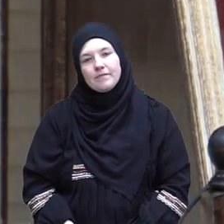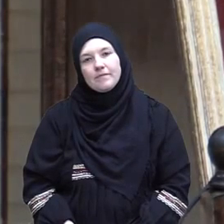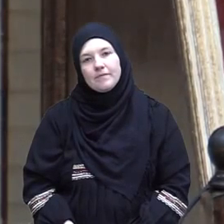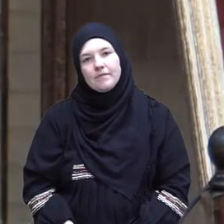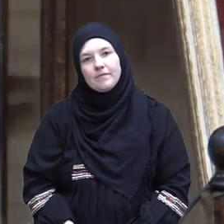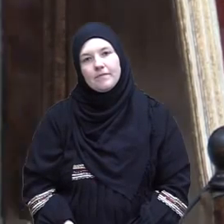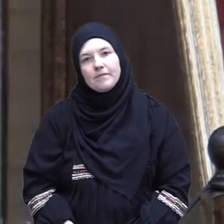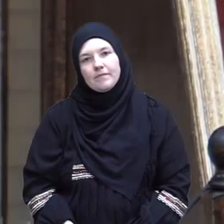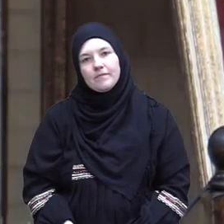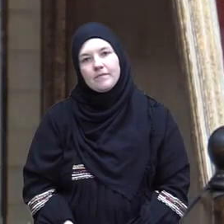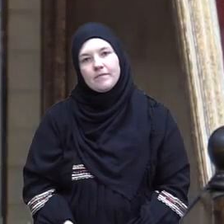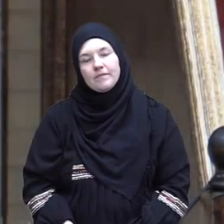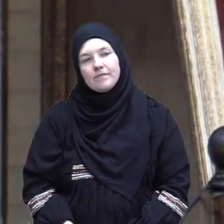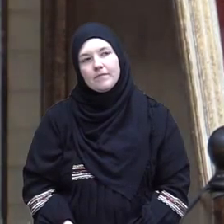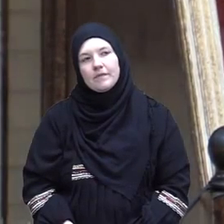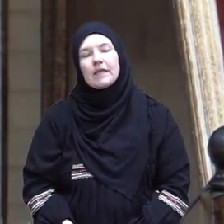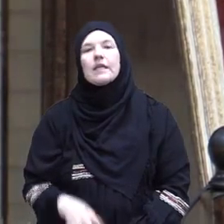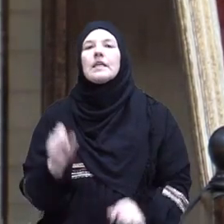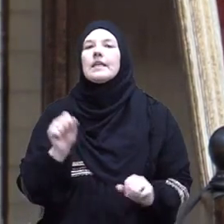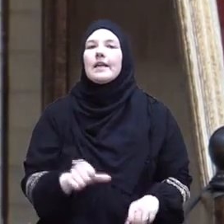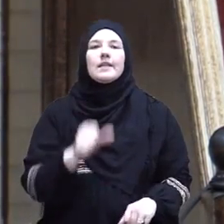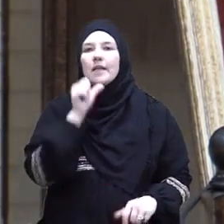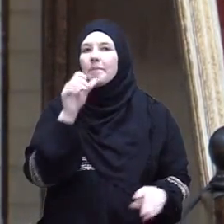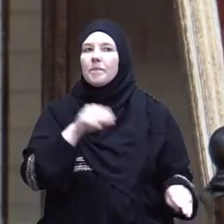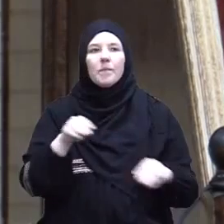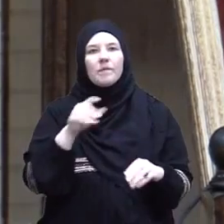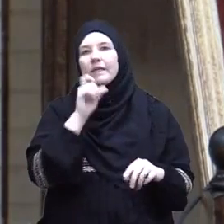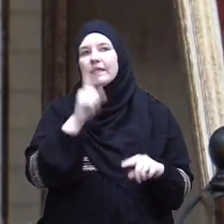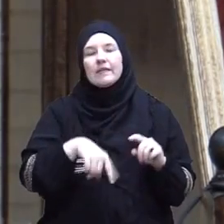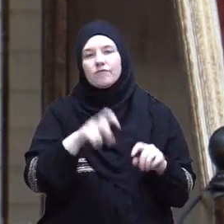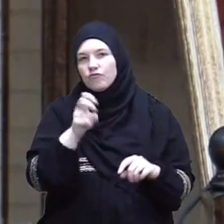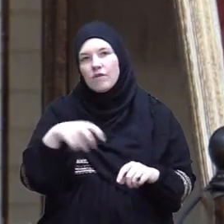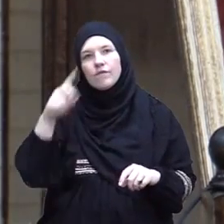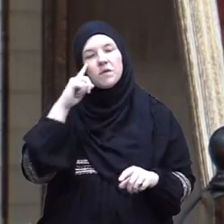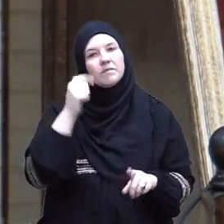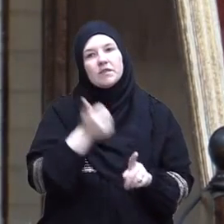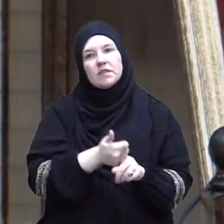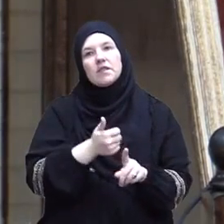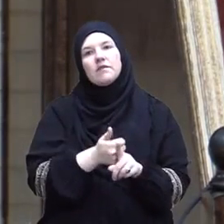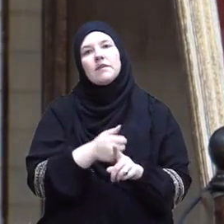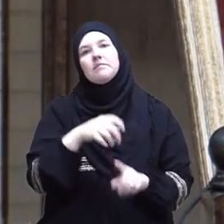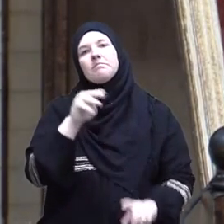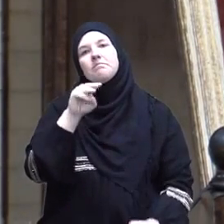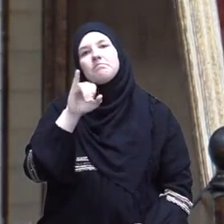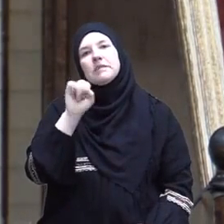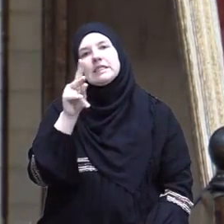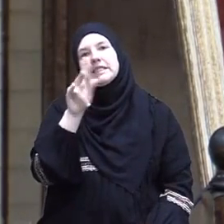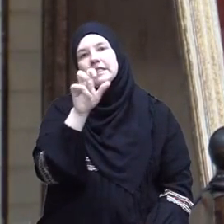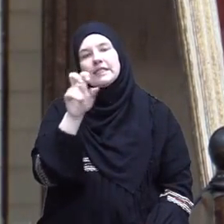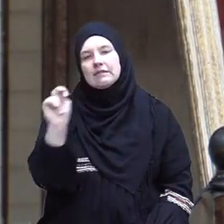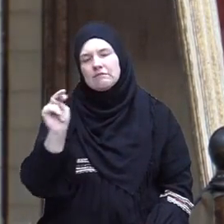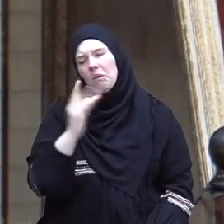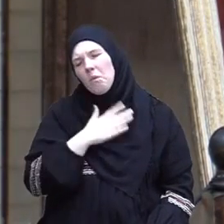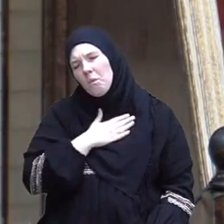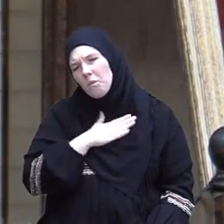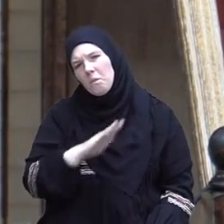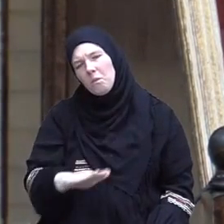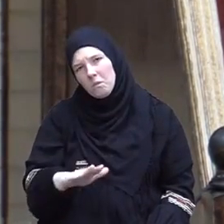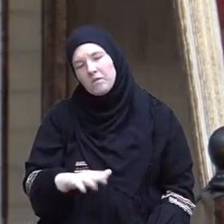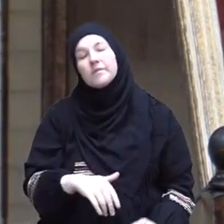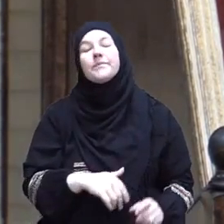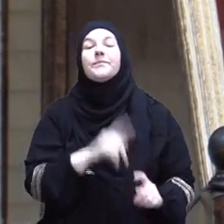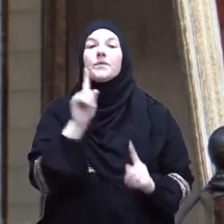أَقْعَدَهُ الْفَقْرُ. He cannot move, he cannot travel, he cannot fend for himself. He is miskeen. So